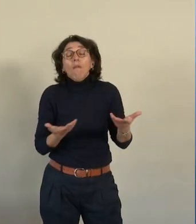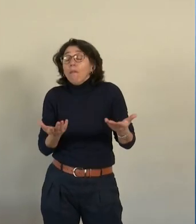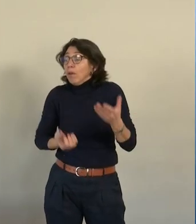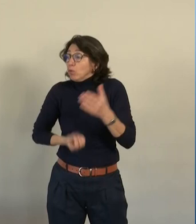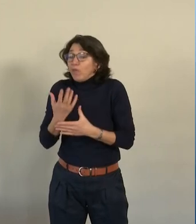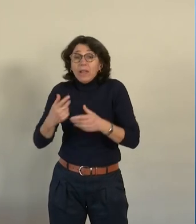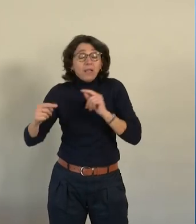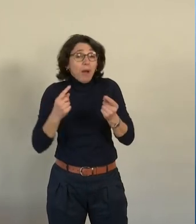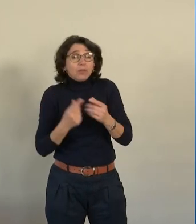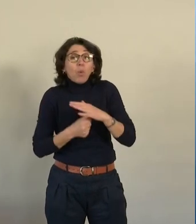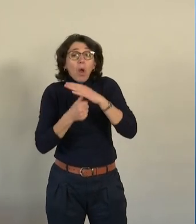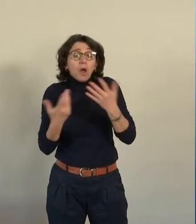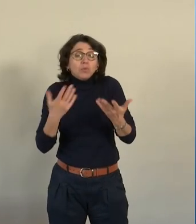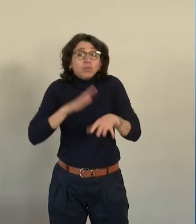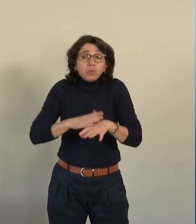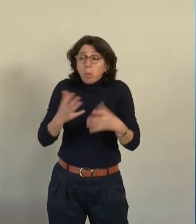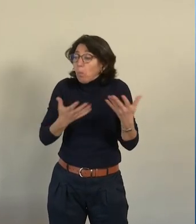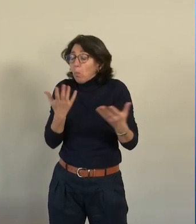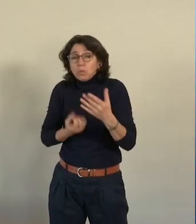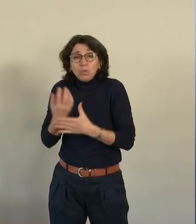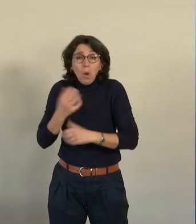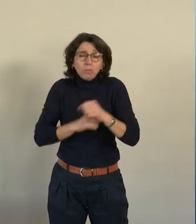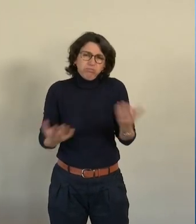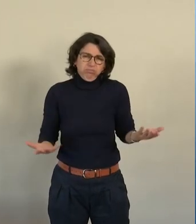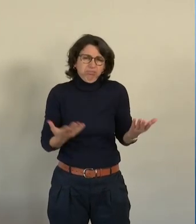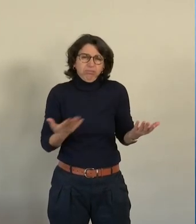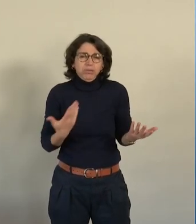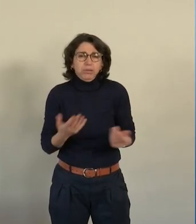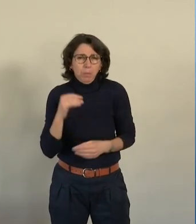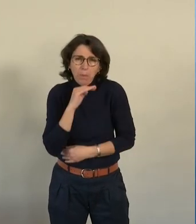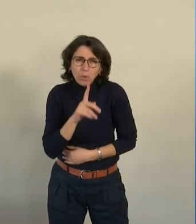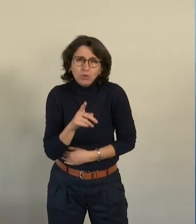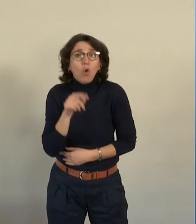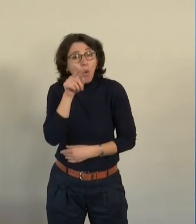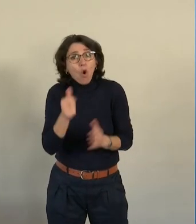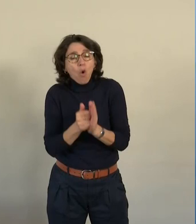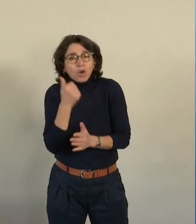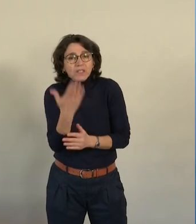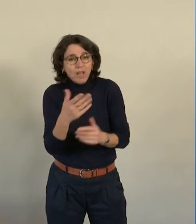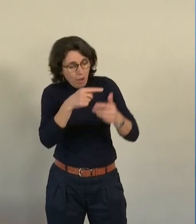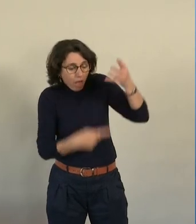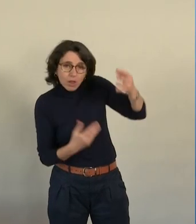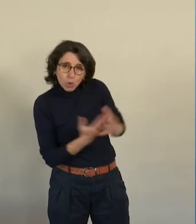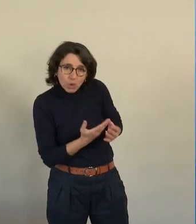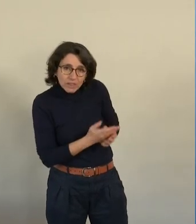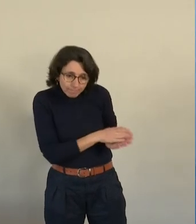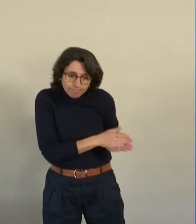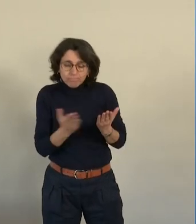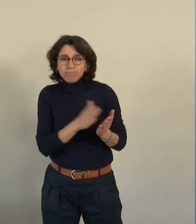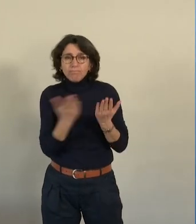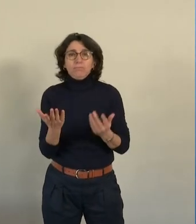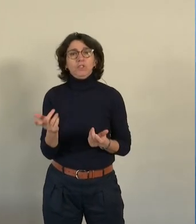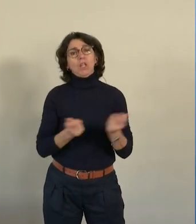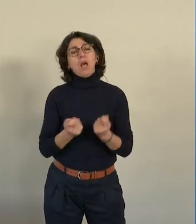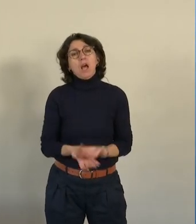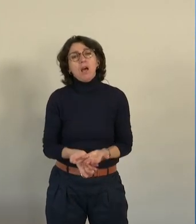effet de dépenses financière vous seriez dans votre rôle dans votre responsabilité dans votre mission et je pense que les c'est